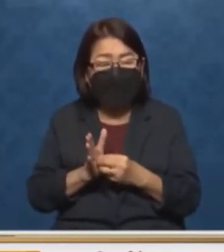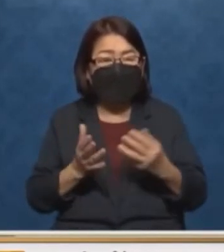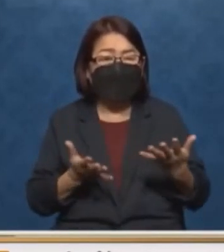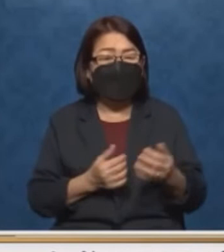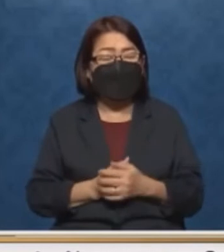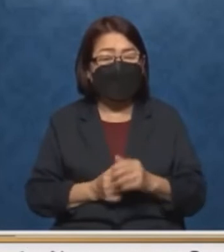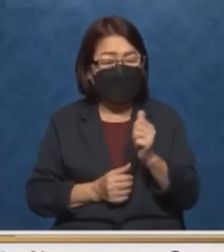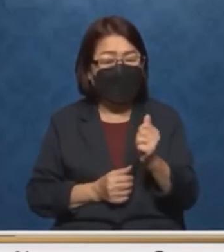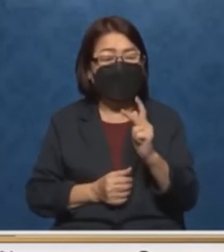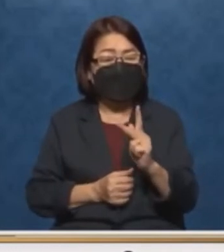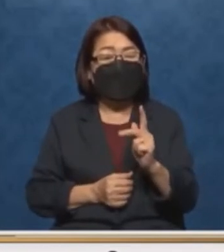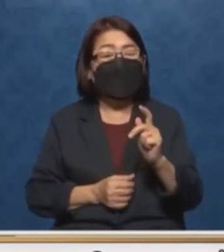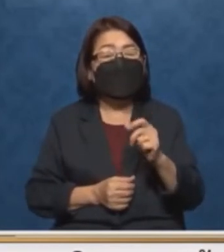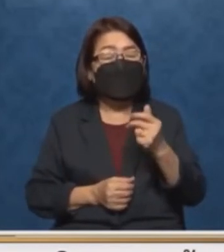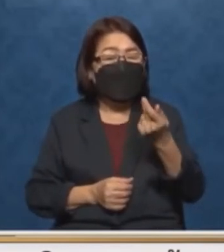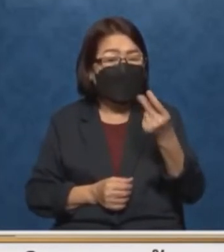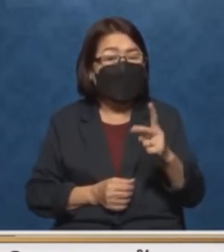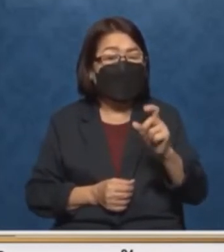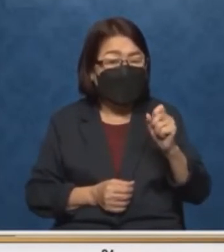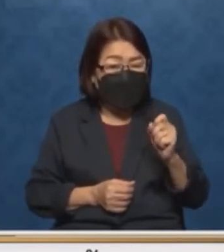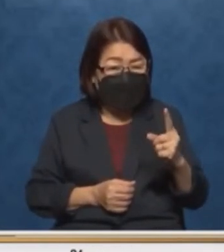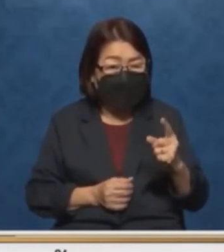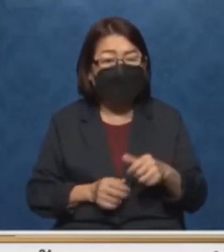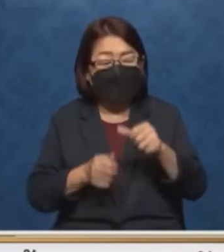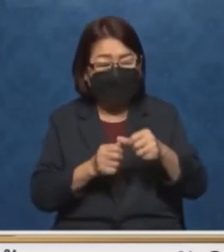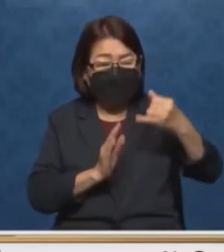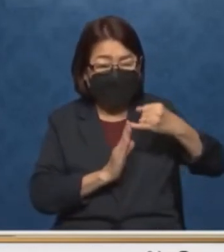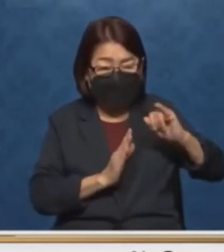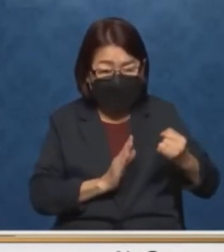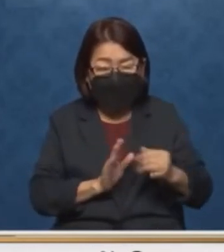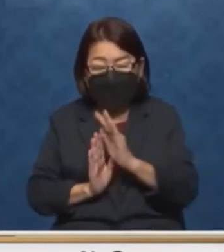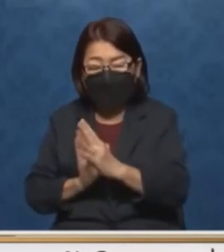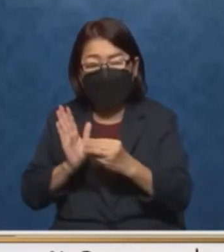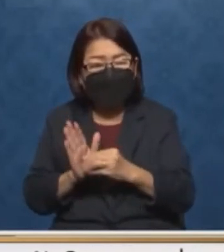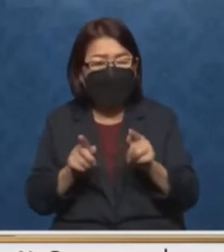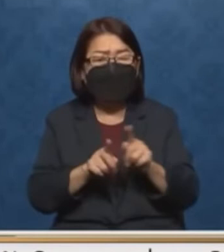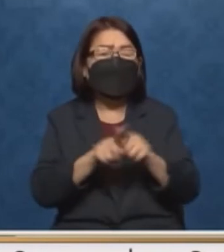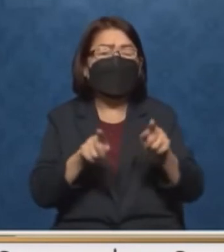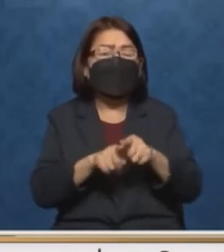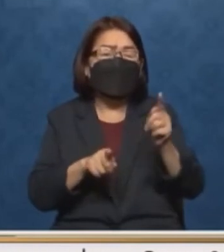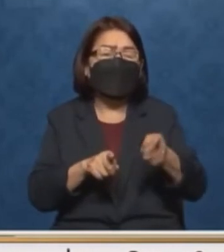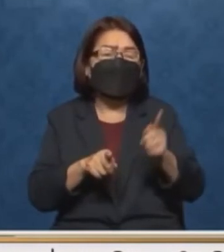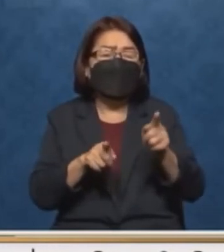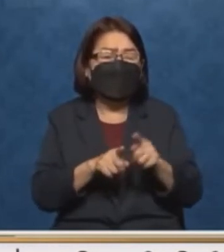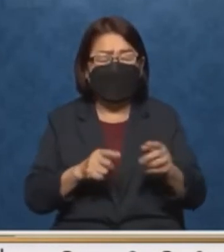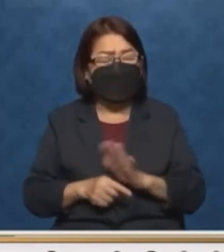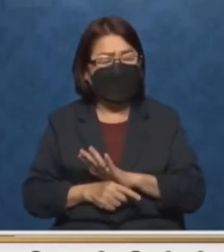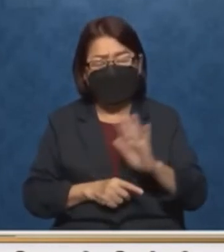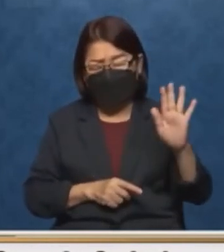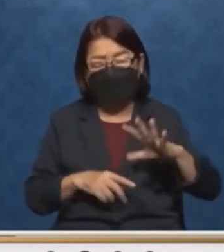เกาะสจไม่ได้เปลี่ยนแปลงอะไรดังนั้นผมจึงสนับสนุนร่างของสมาชิกสภาผู้แทนราษฎรทั้ง 6ร่าง